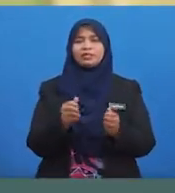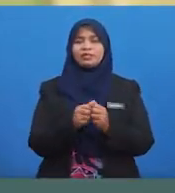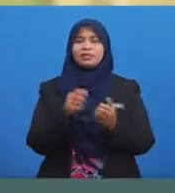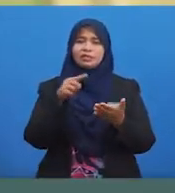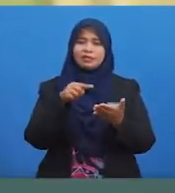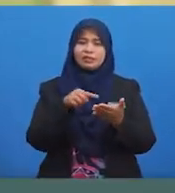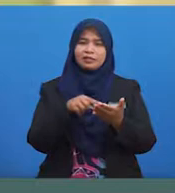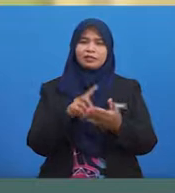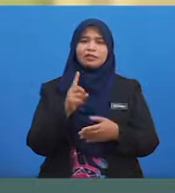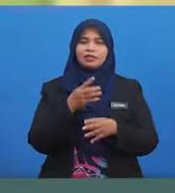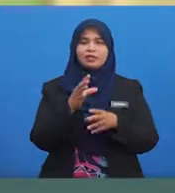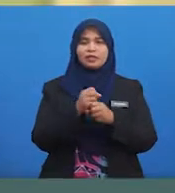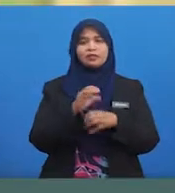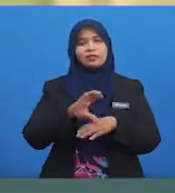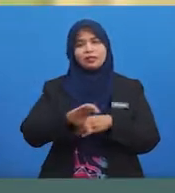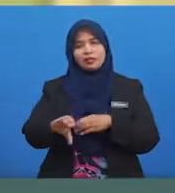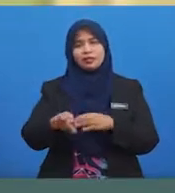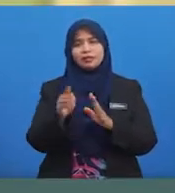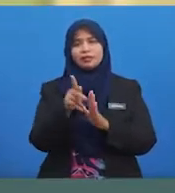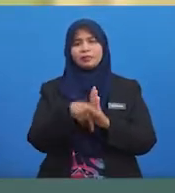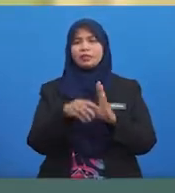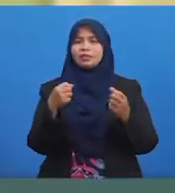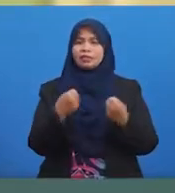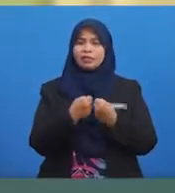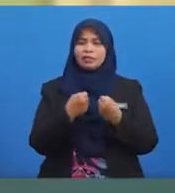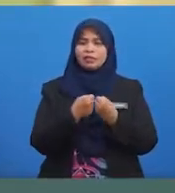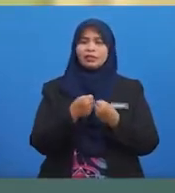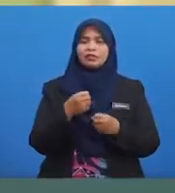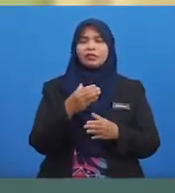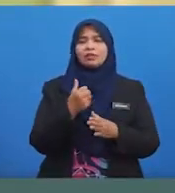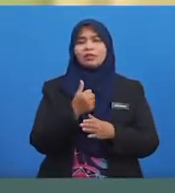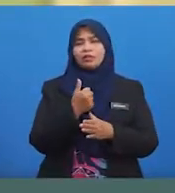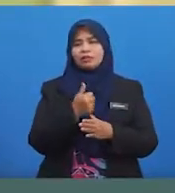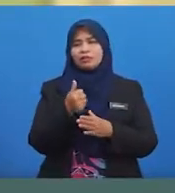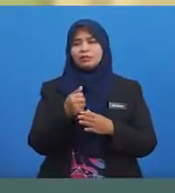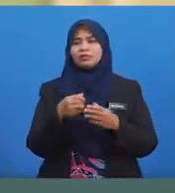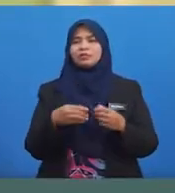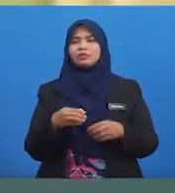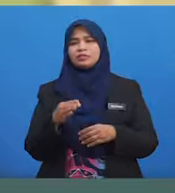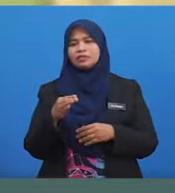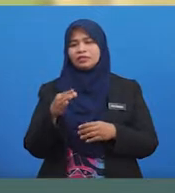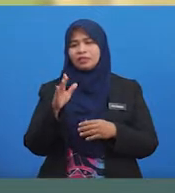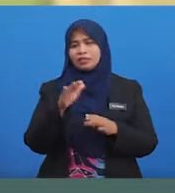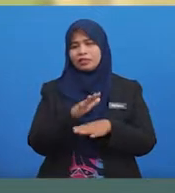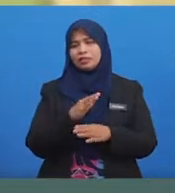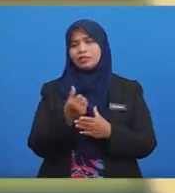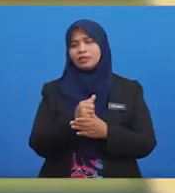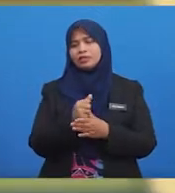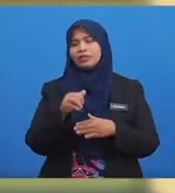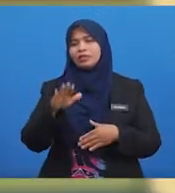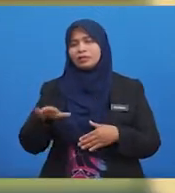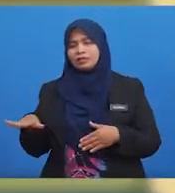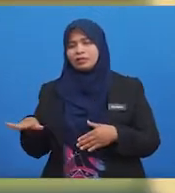dapat mengelakkan pergaduhan atau perselisihan paham antara adik beradik